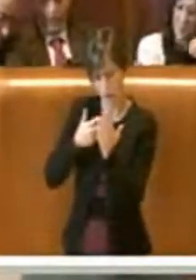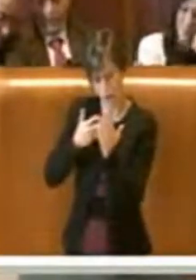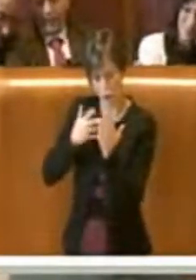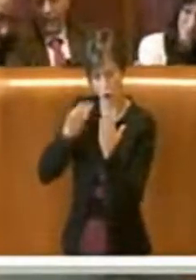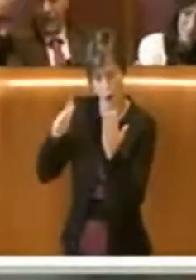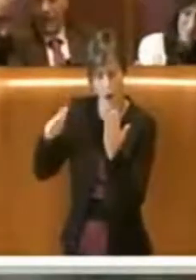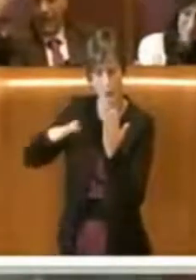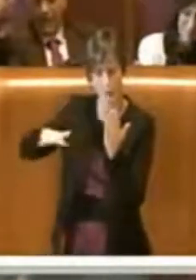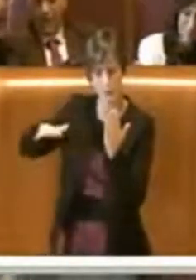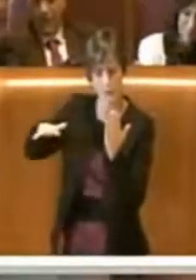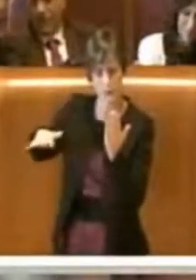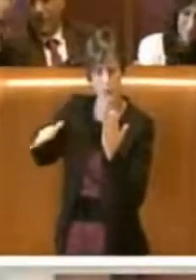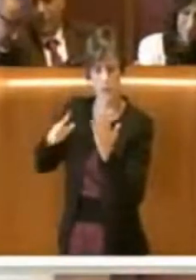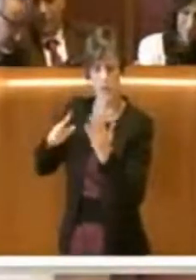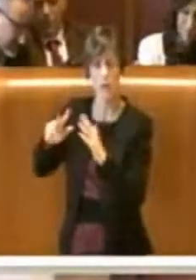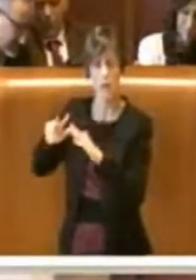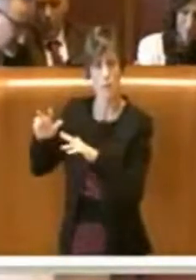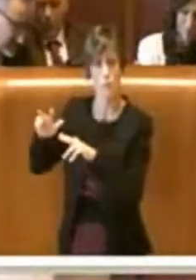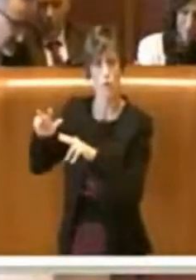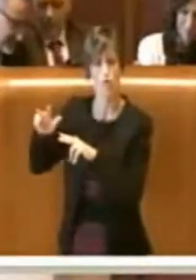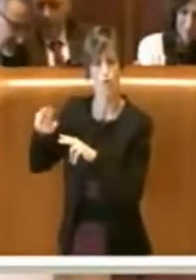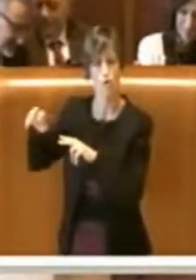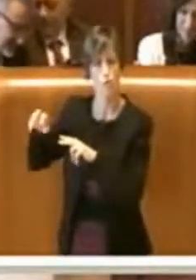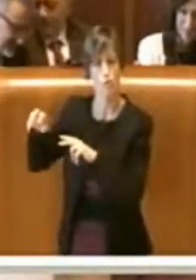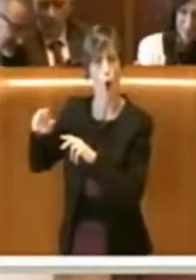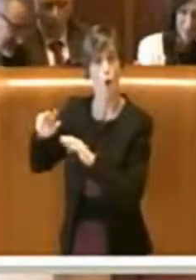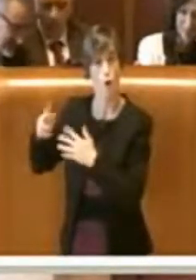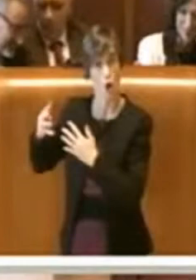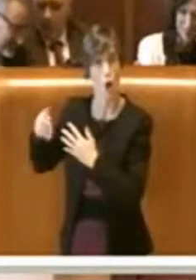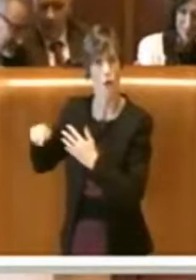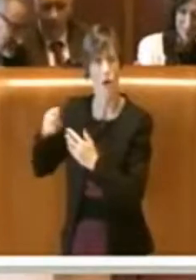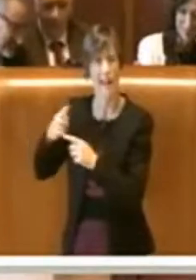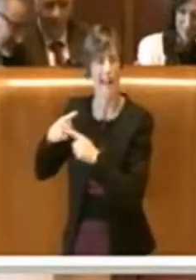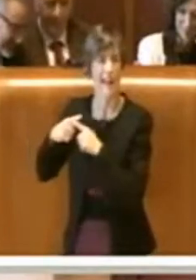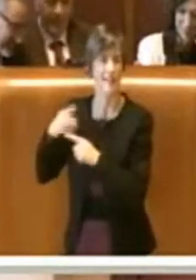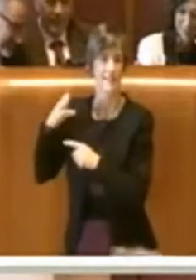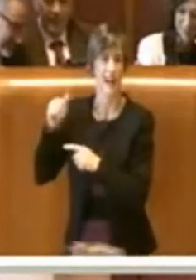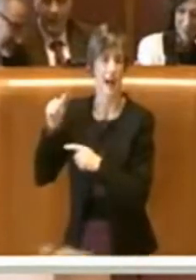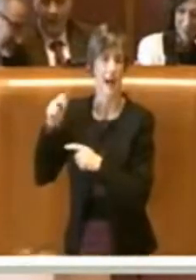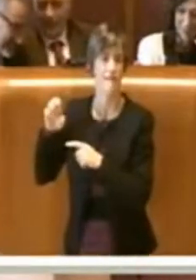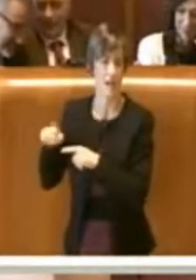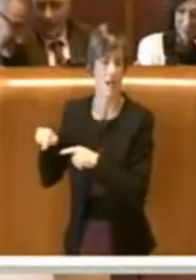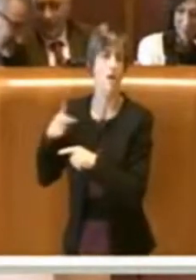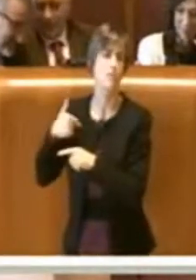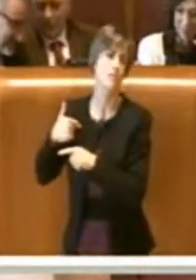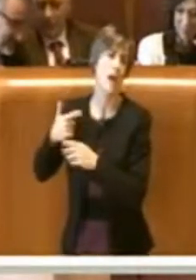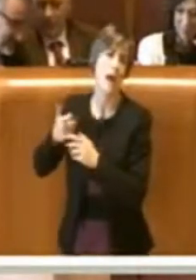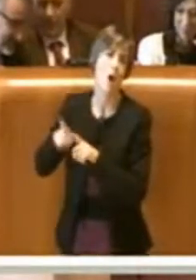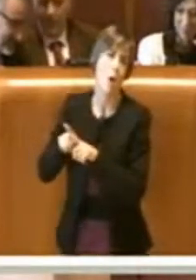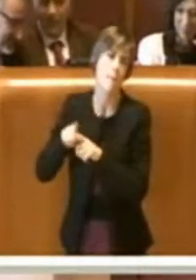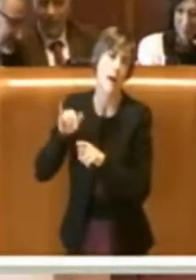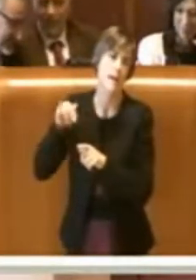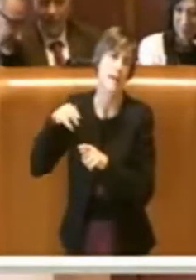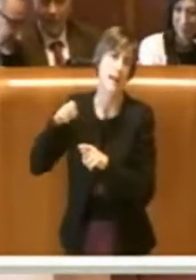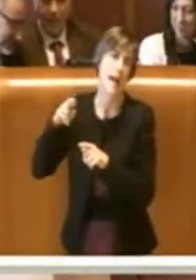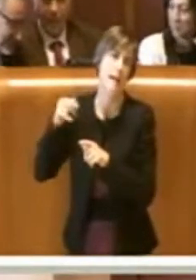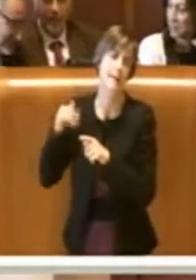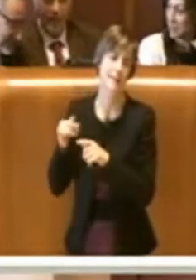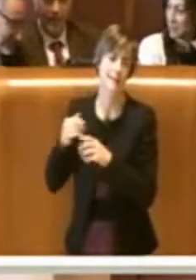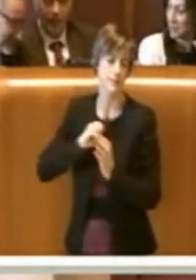che sono ex cave, dove oggi si portano gli inerti, ma che sono vicinissime a